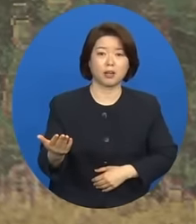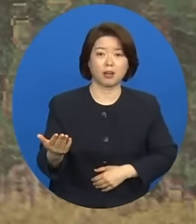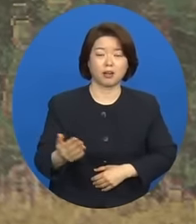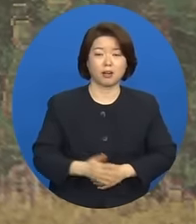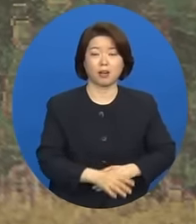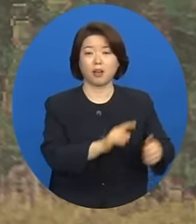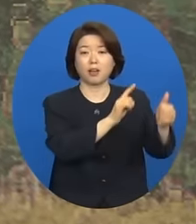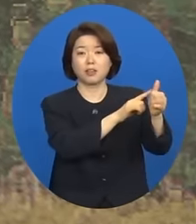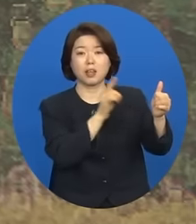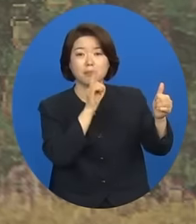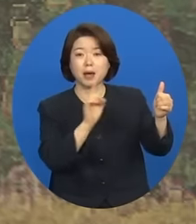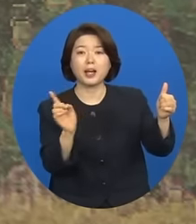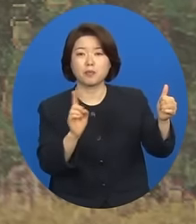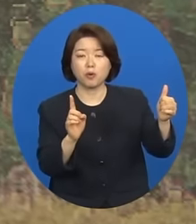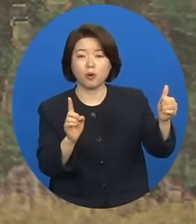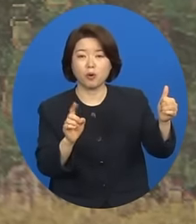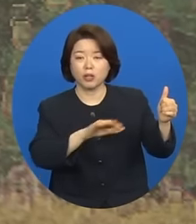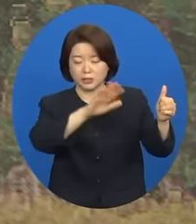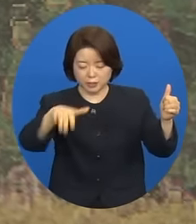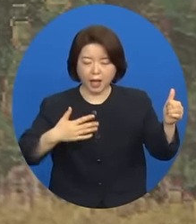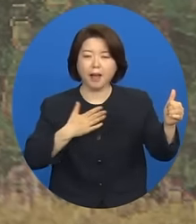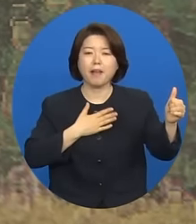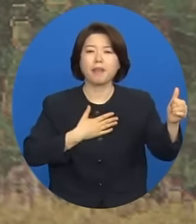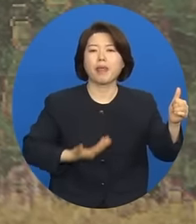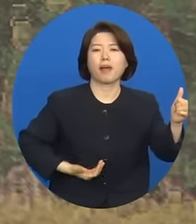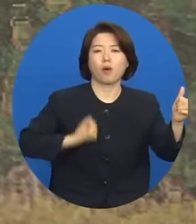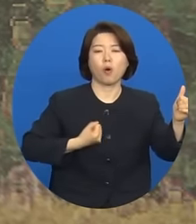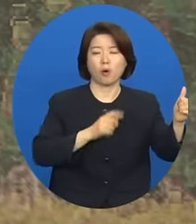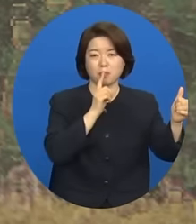뭐가 있습니까? 다 내 것이랍니다.